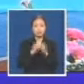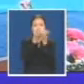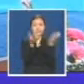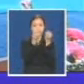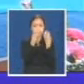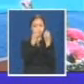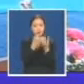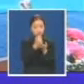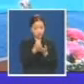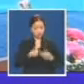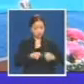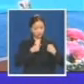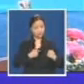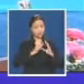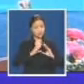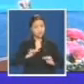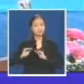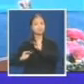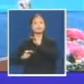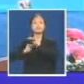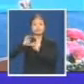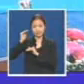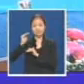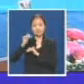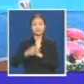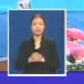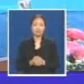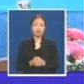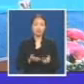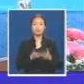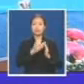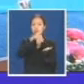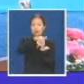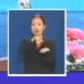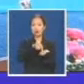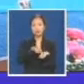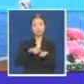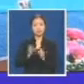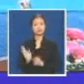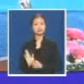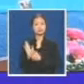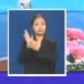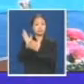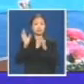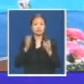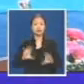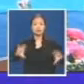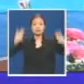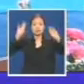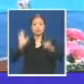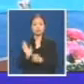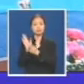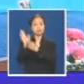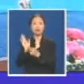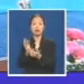การที่ขบวนองค์กรสวัสดิการชุมชนได้เสนอแนวทางต่อรัฐบาลในการสนับสนุนการจัด